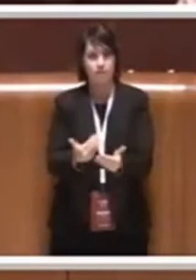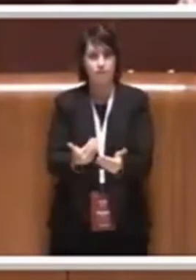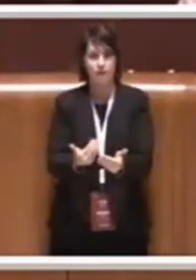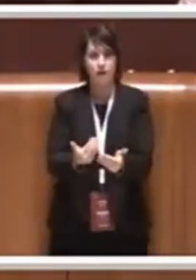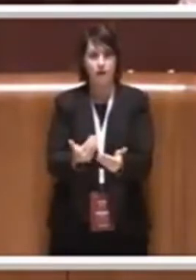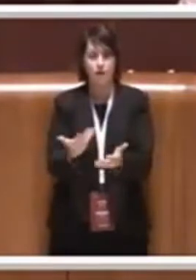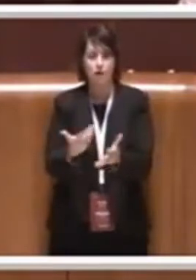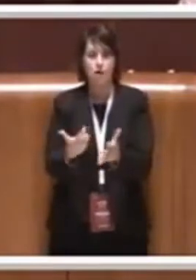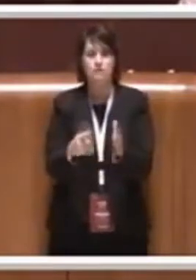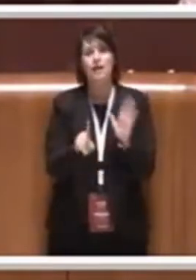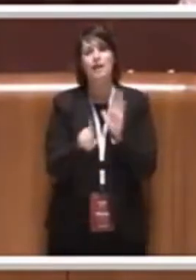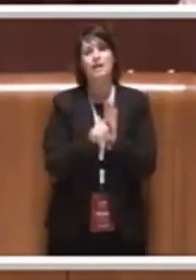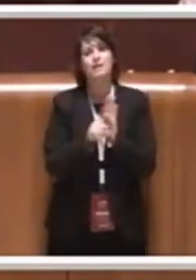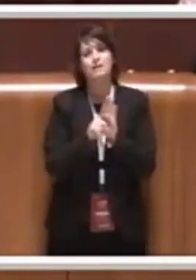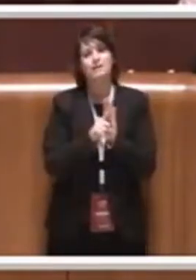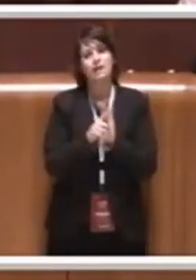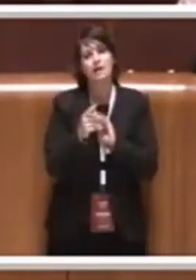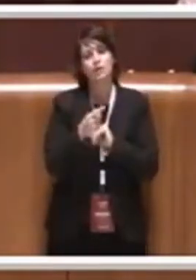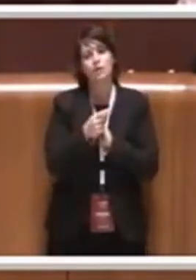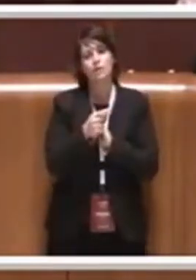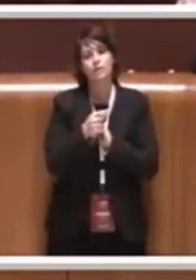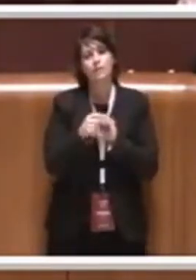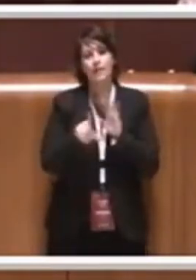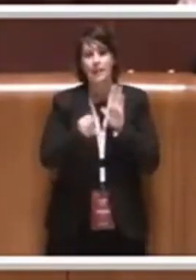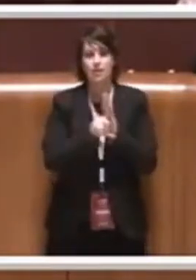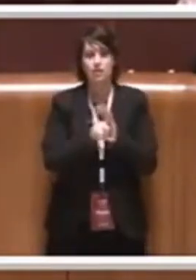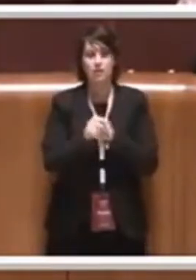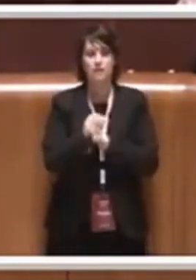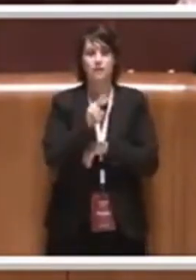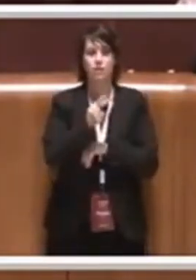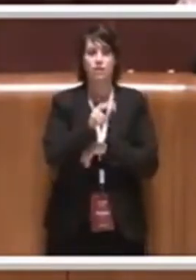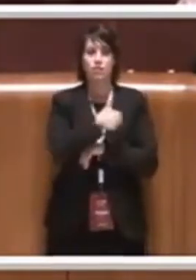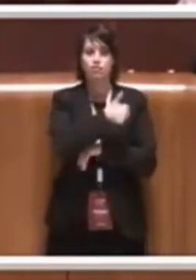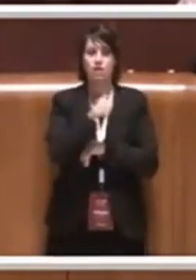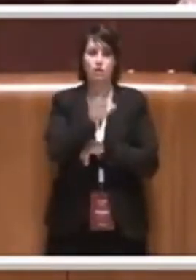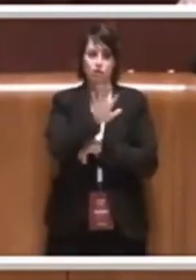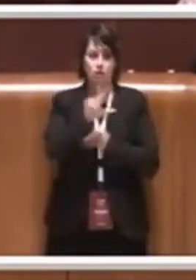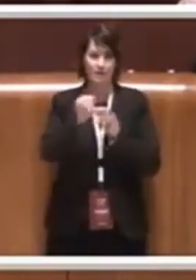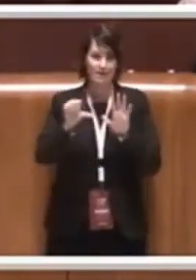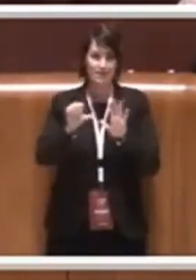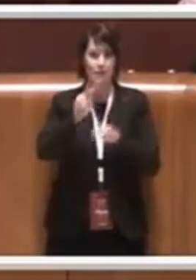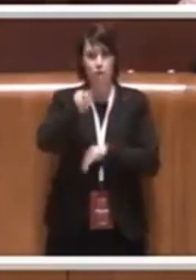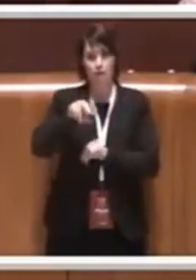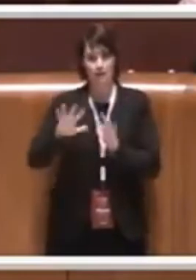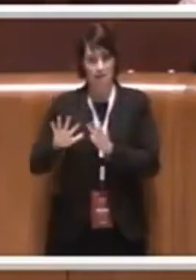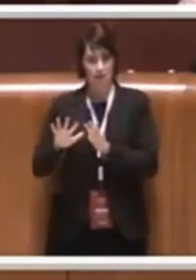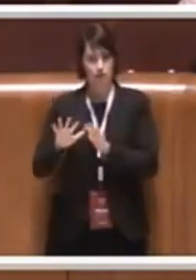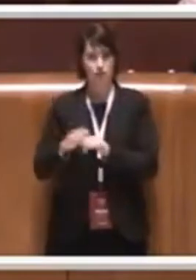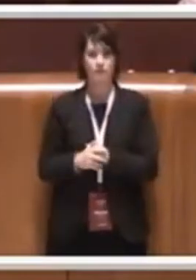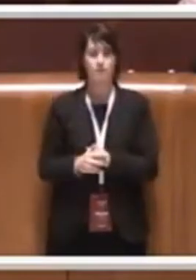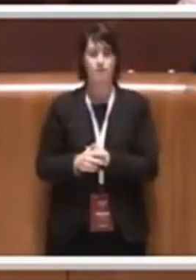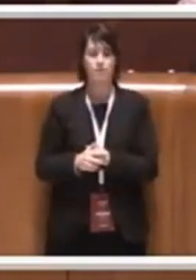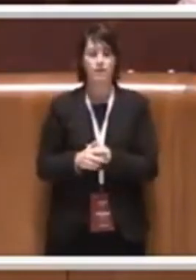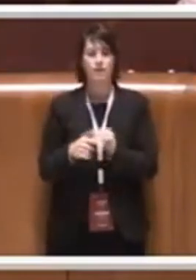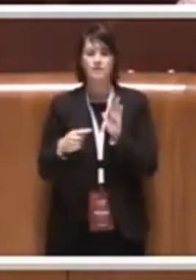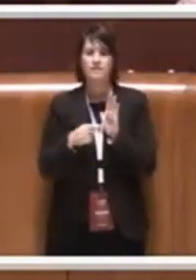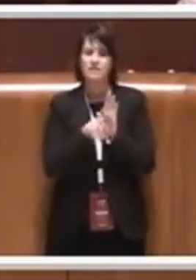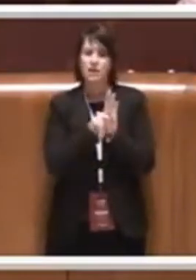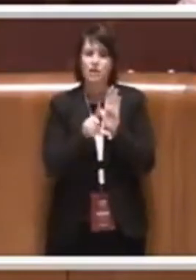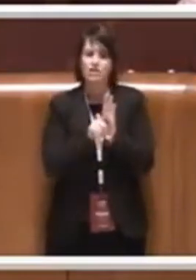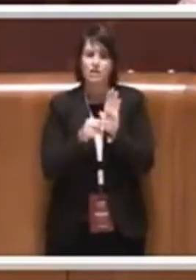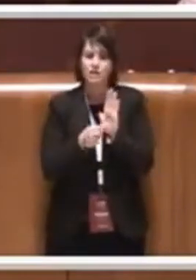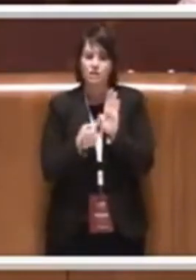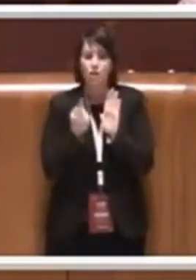legislativo 156 del 2010 in relazione anche a garantire e migliorare